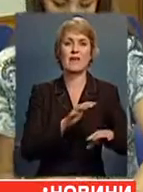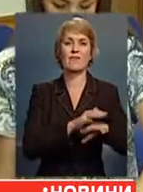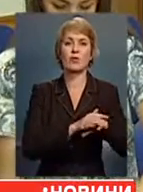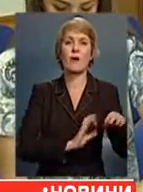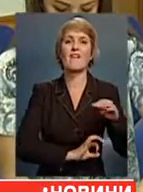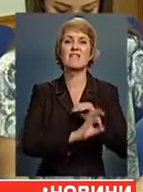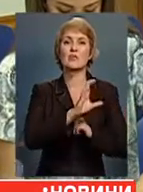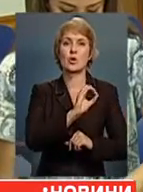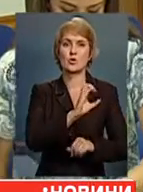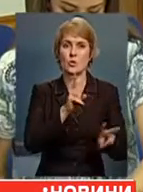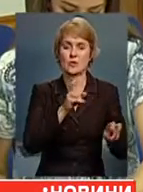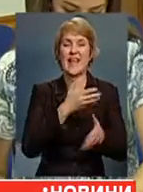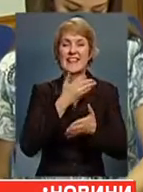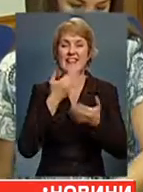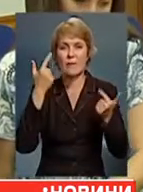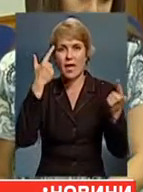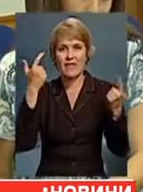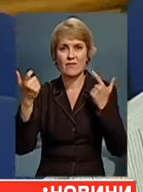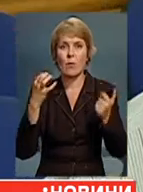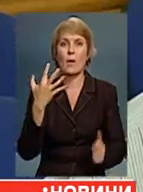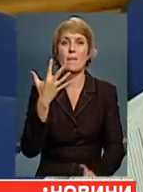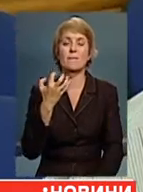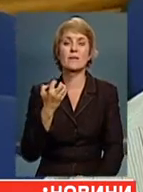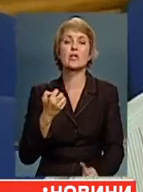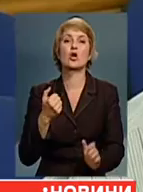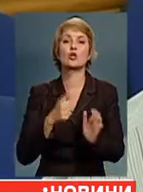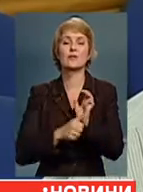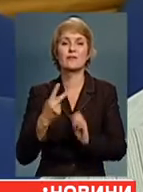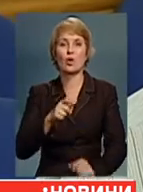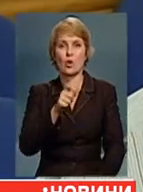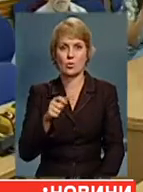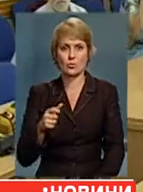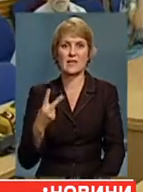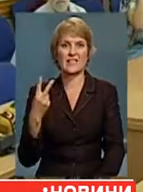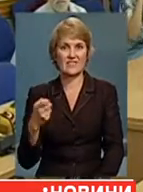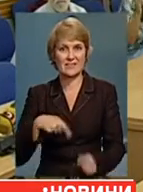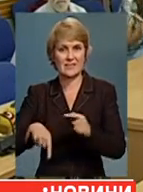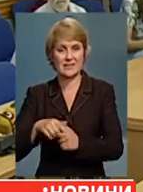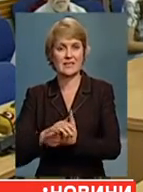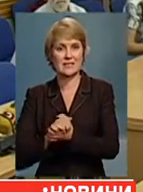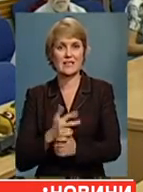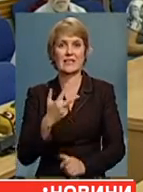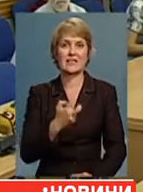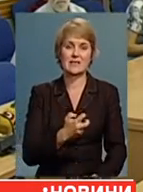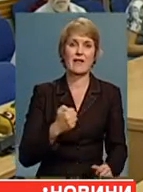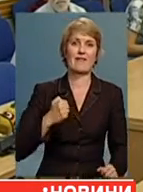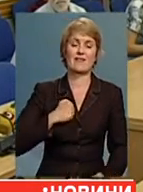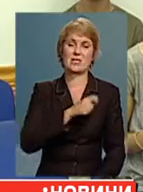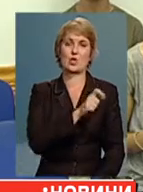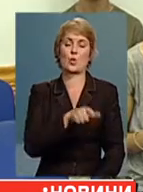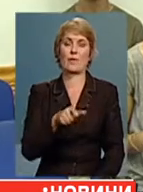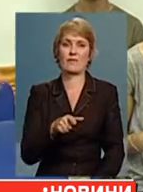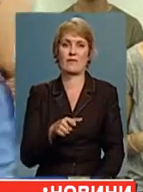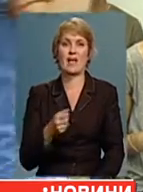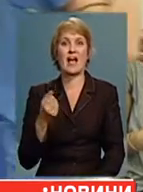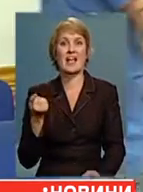інформації про долю 562 осіб, з яких 228 – цивільні, 335 – військові. Правозахисники кажуть,